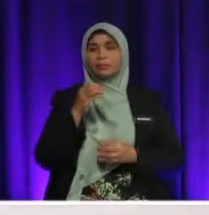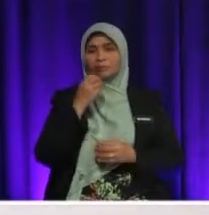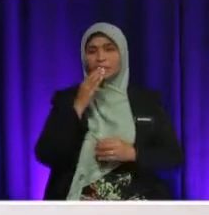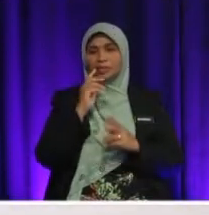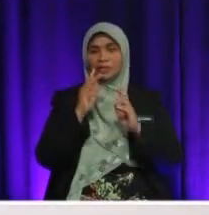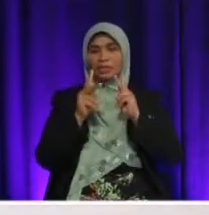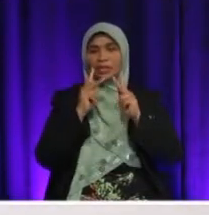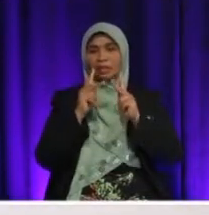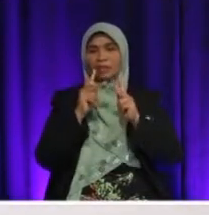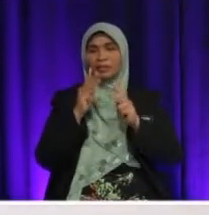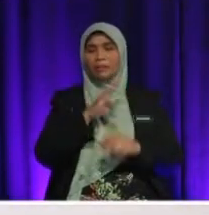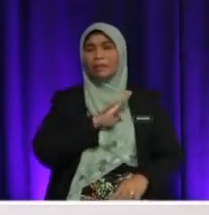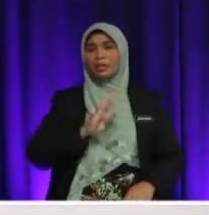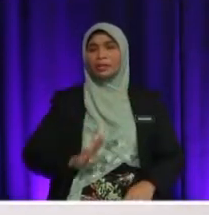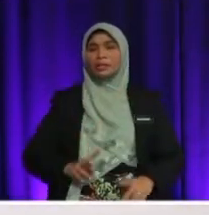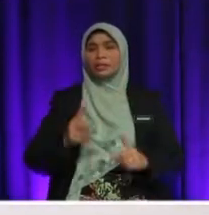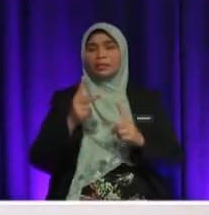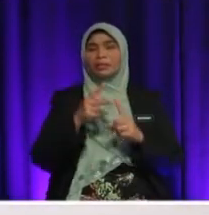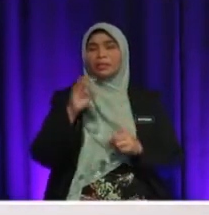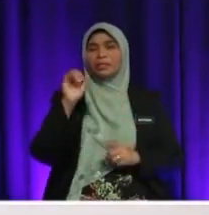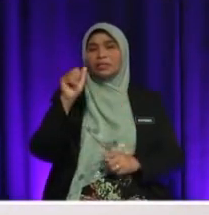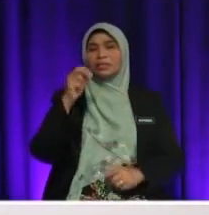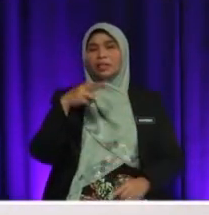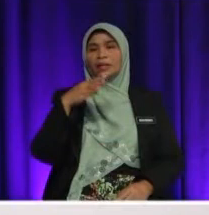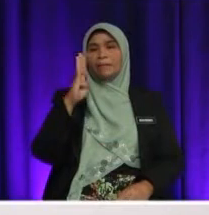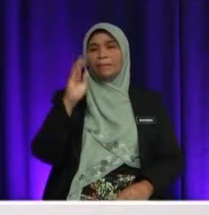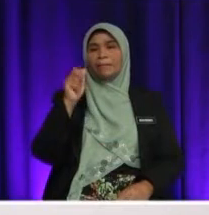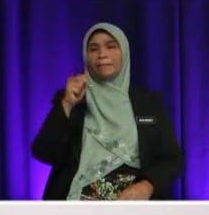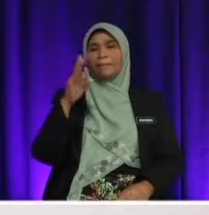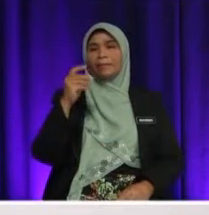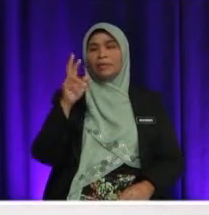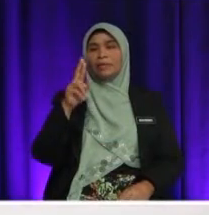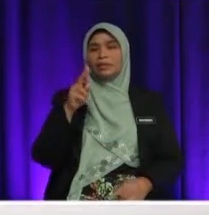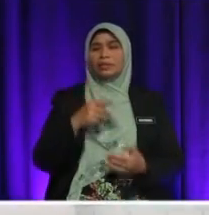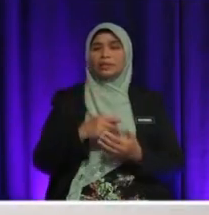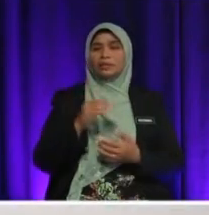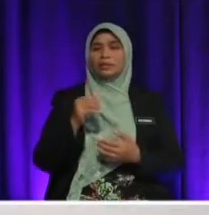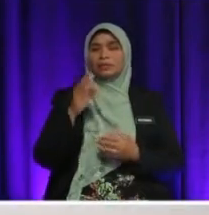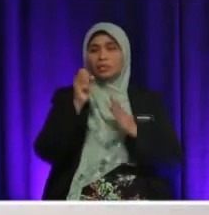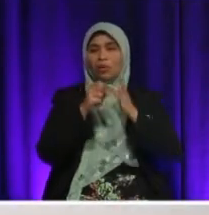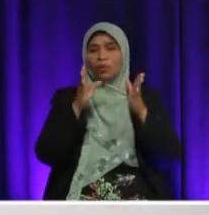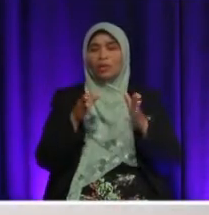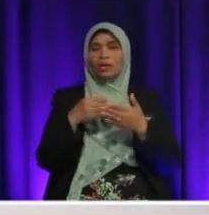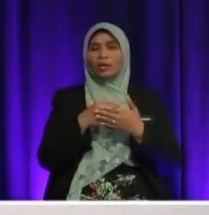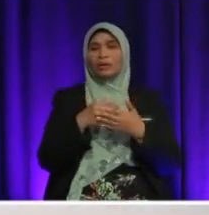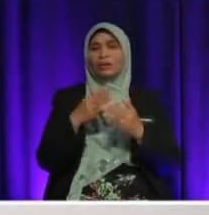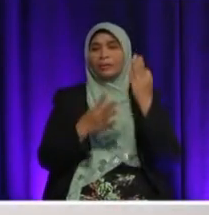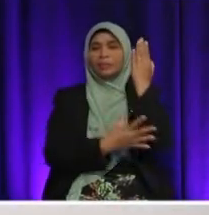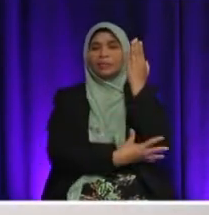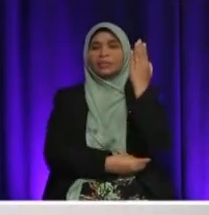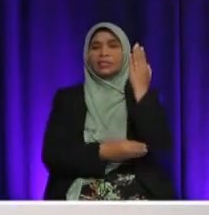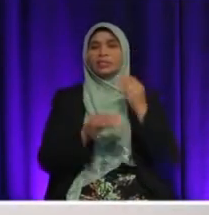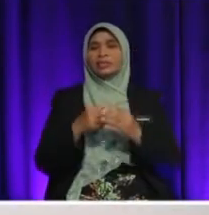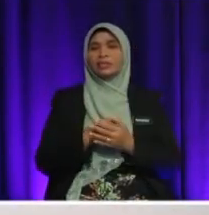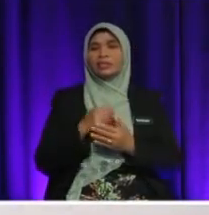kepada Syahbandar kabarnya konon ada seorang anak Miskin ada menaruh